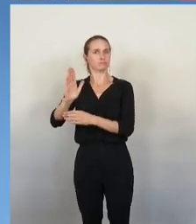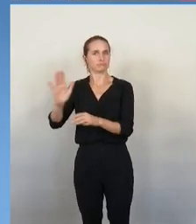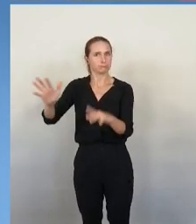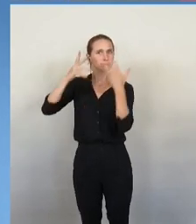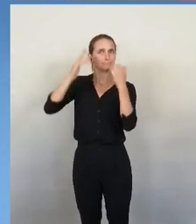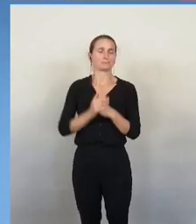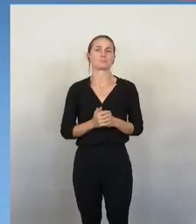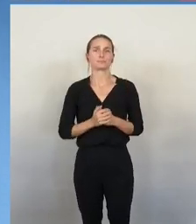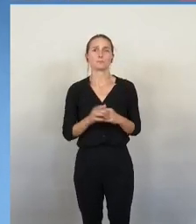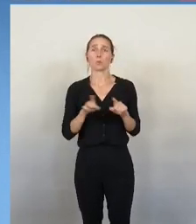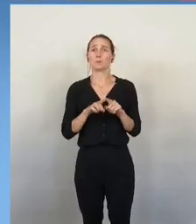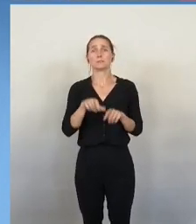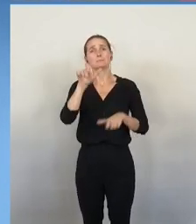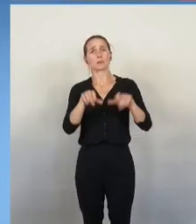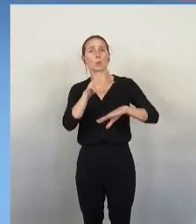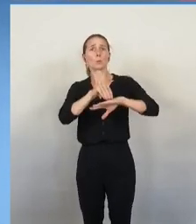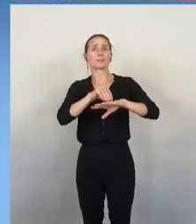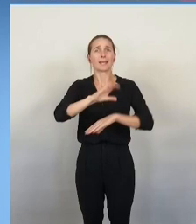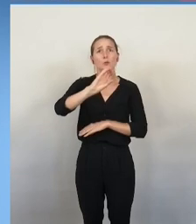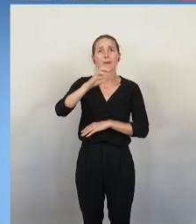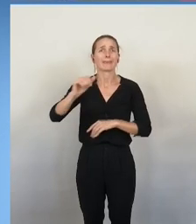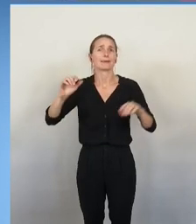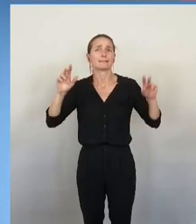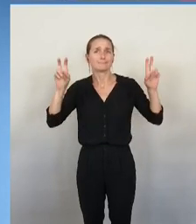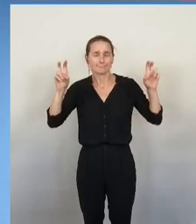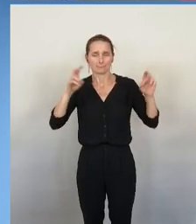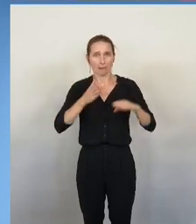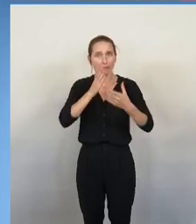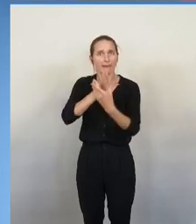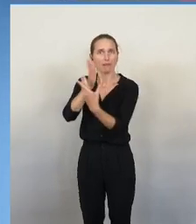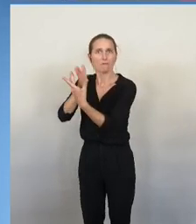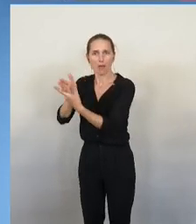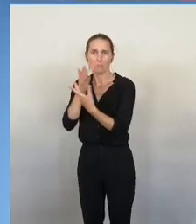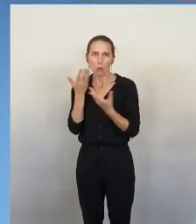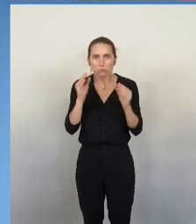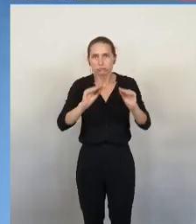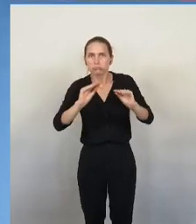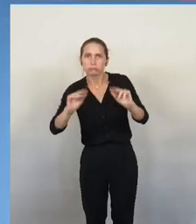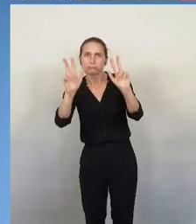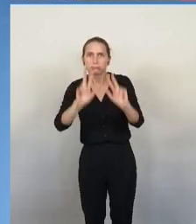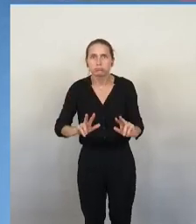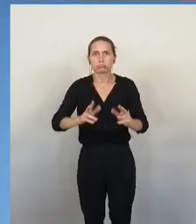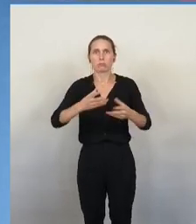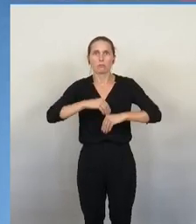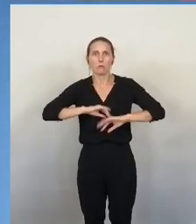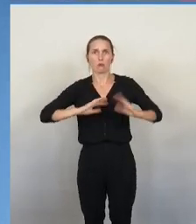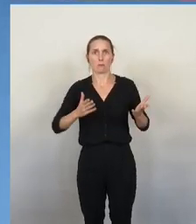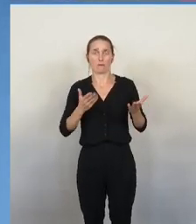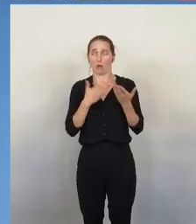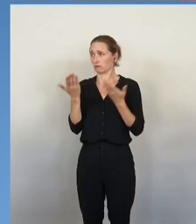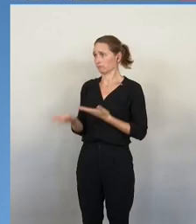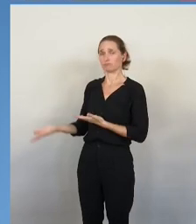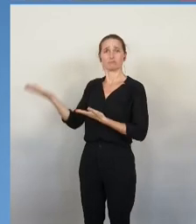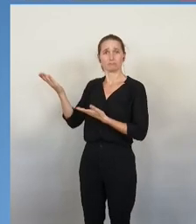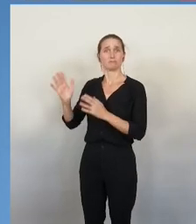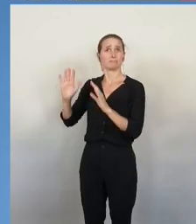conseillers et conseillères numériques sans être exhaustive voici un beau tableau de tout ce qui se passe dans nos maisons des habitants et